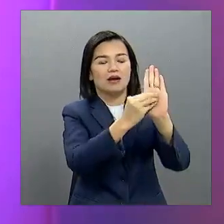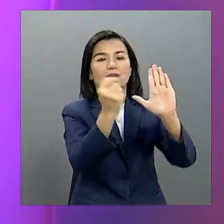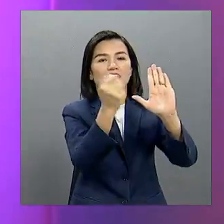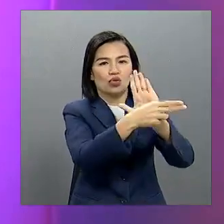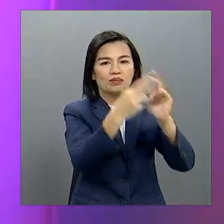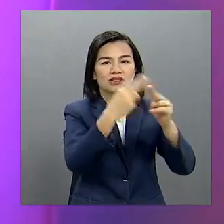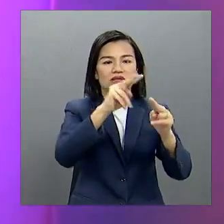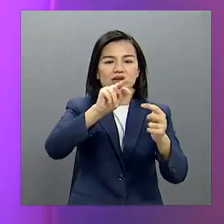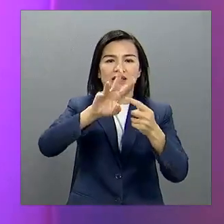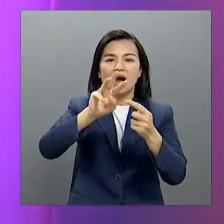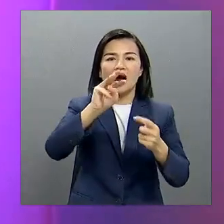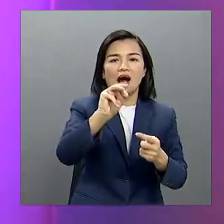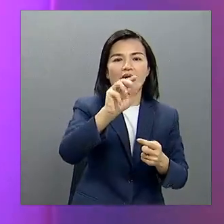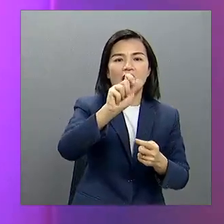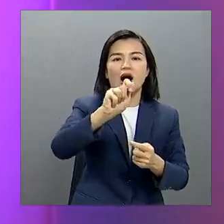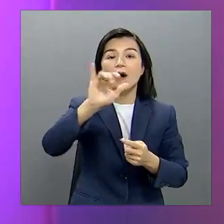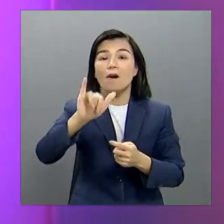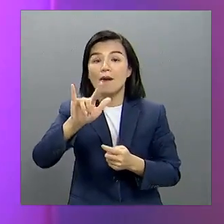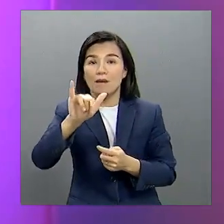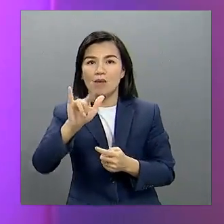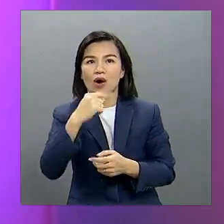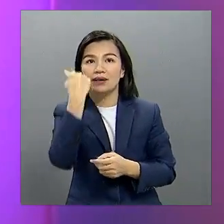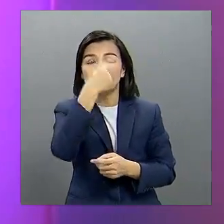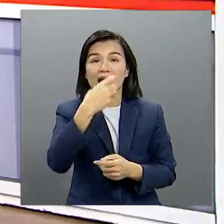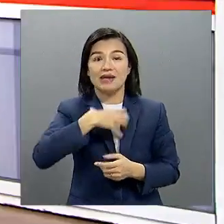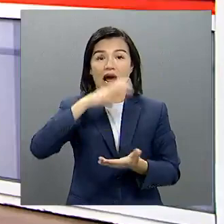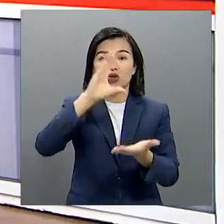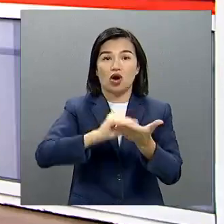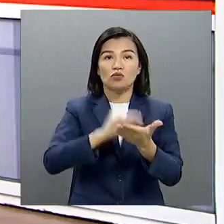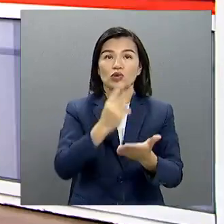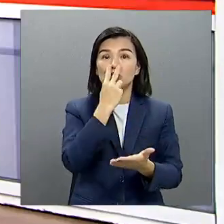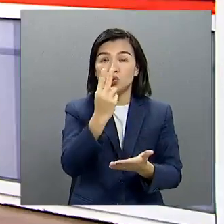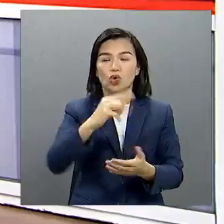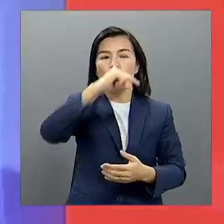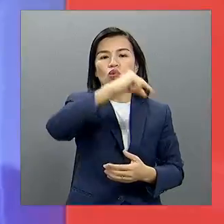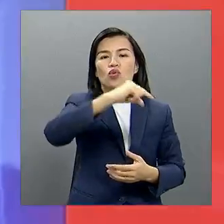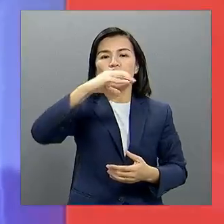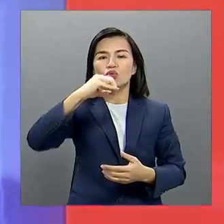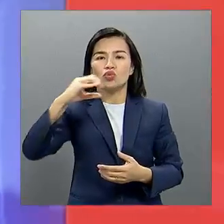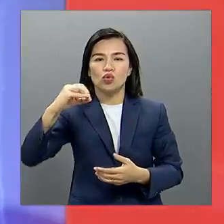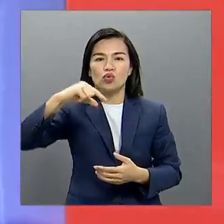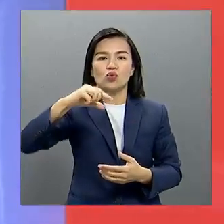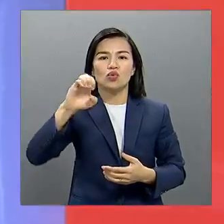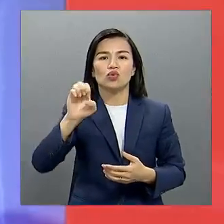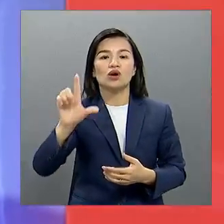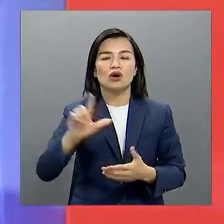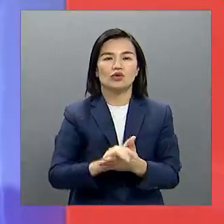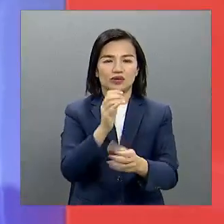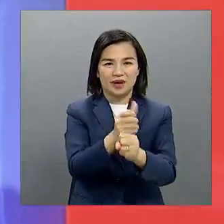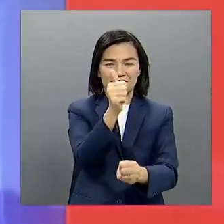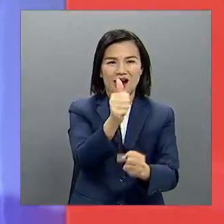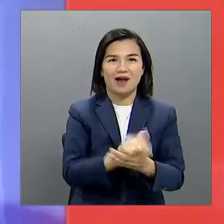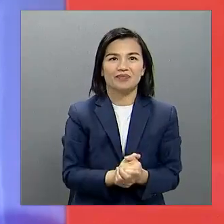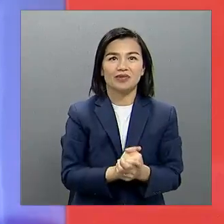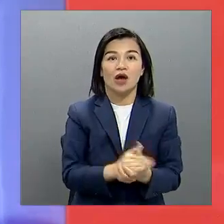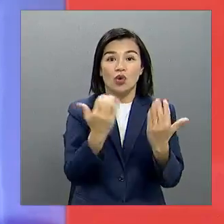ก็แวะเวียนกันไปได้หรือใครอยากจะได้ข้อมูลเพิ่มเติมลองหาได้ใน Google เลยนะครับ ครับค้นหากันดูนะครับคุณผู้ชมครับวันนี้10นาฬิกานะครับส